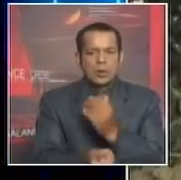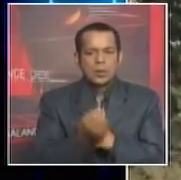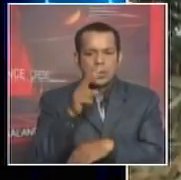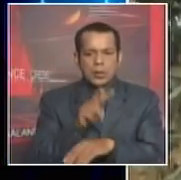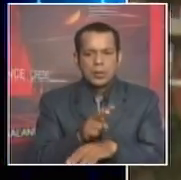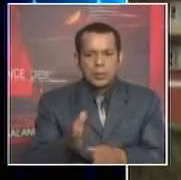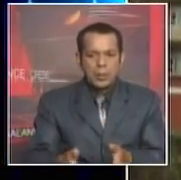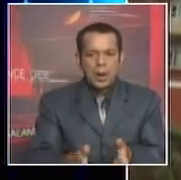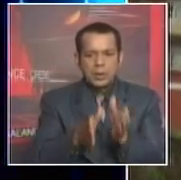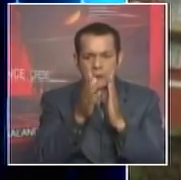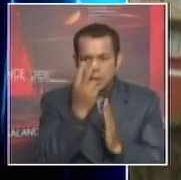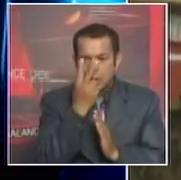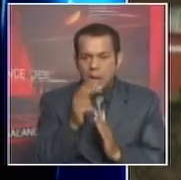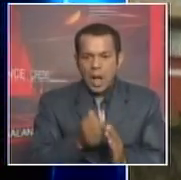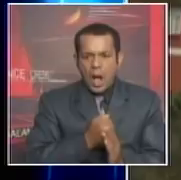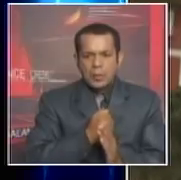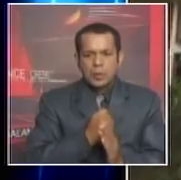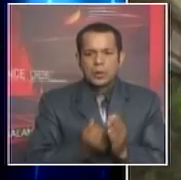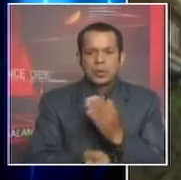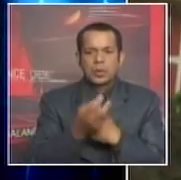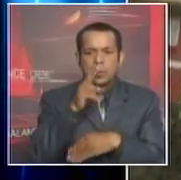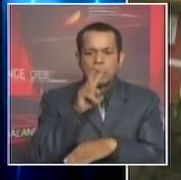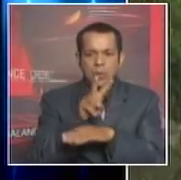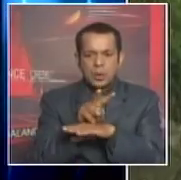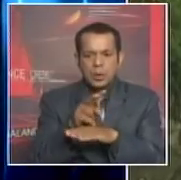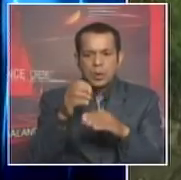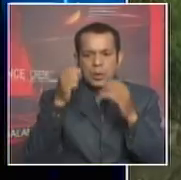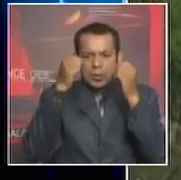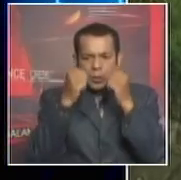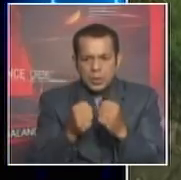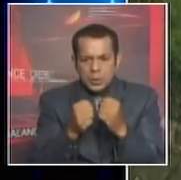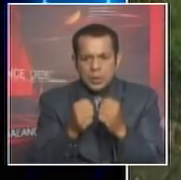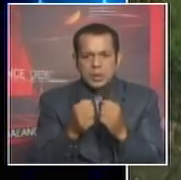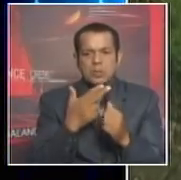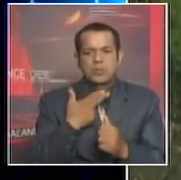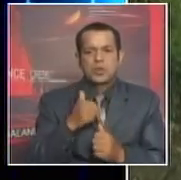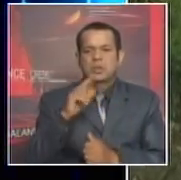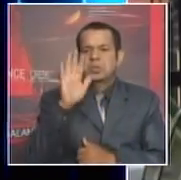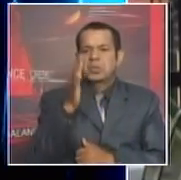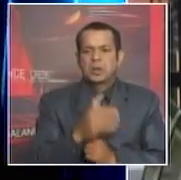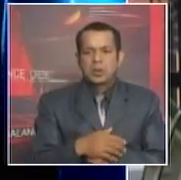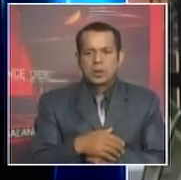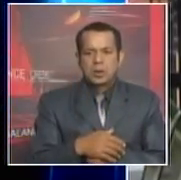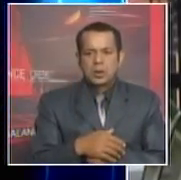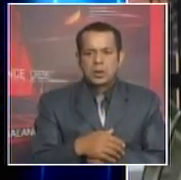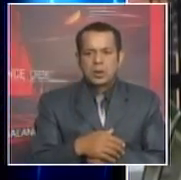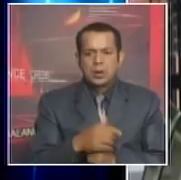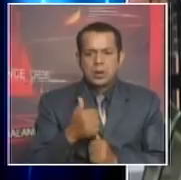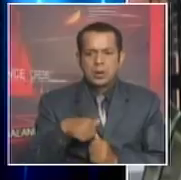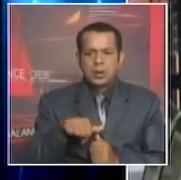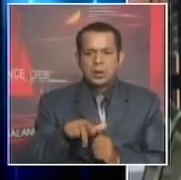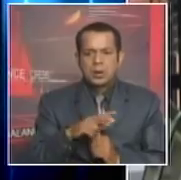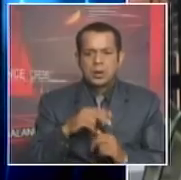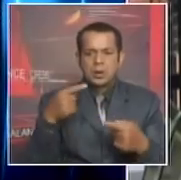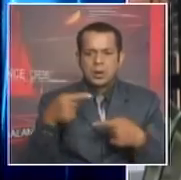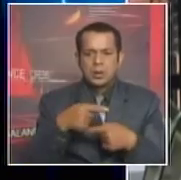आउने बाटोको अवस्था हेर्दा आफूलाई नगरकोट आएर बास बस्न समेत मन नभएको बताए। As for me, yeah, for